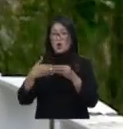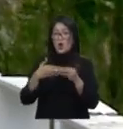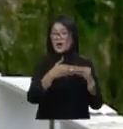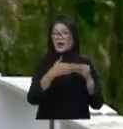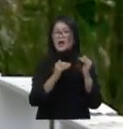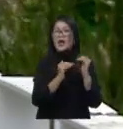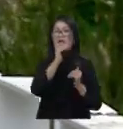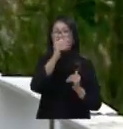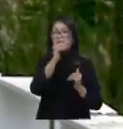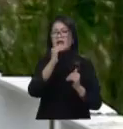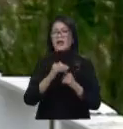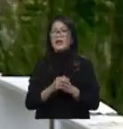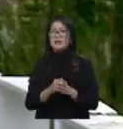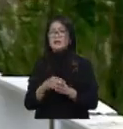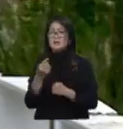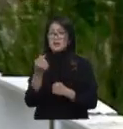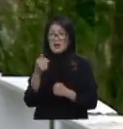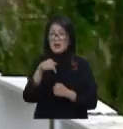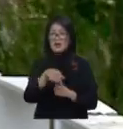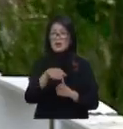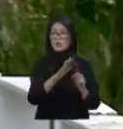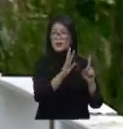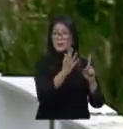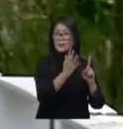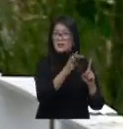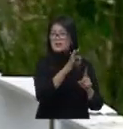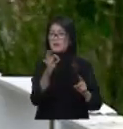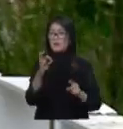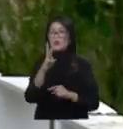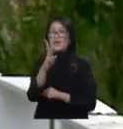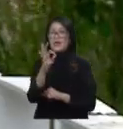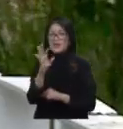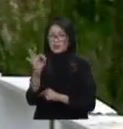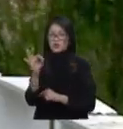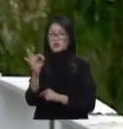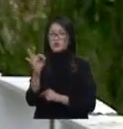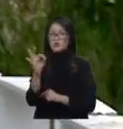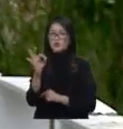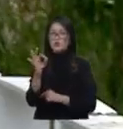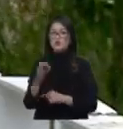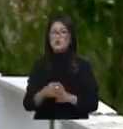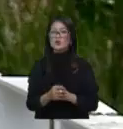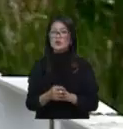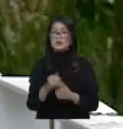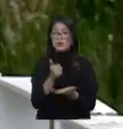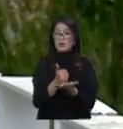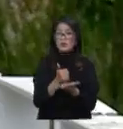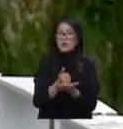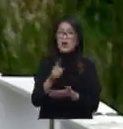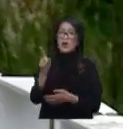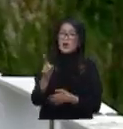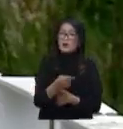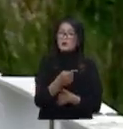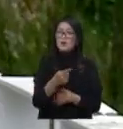2022 yang saat ini mencapai Rp15.300. Dan hal tersebut juga bergantung kepada harga aftur atau bahan bakar pesawat